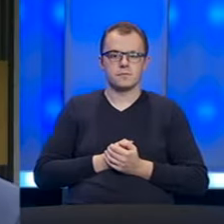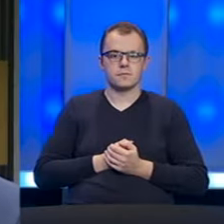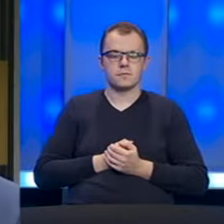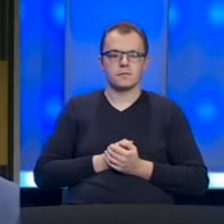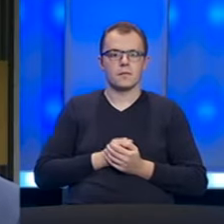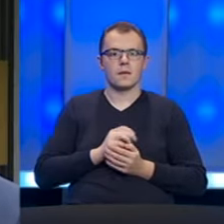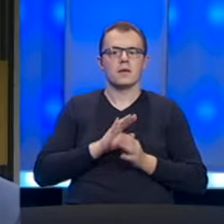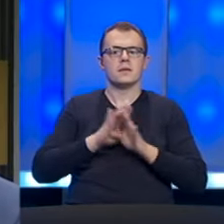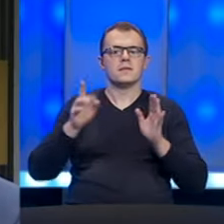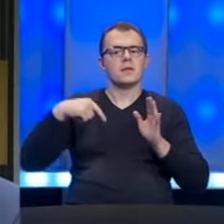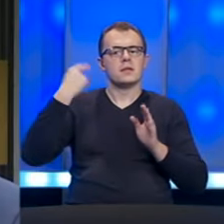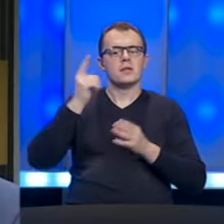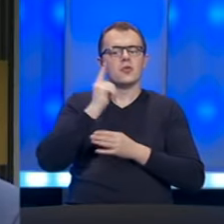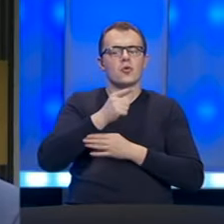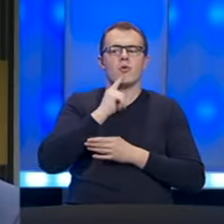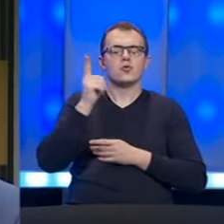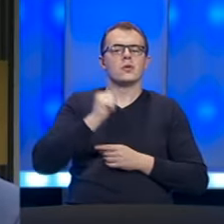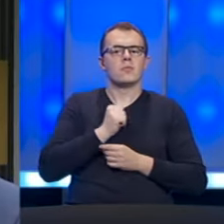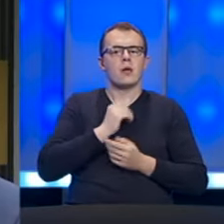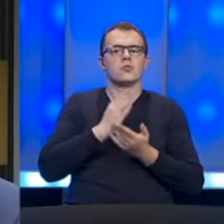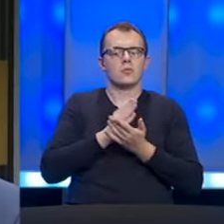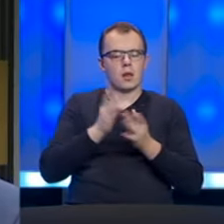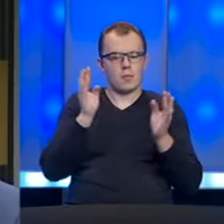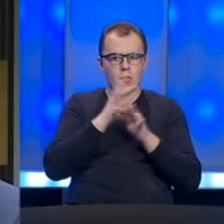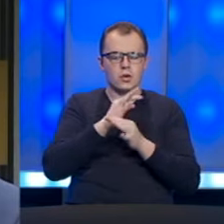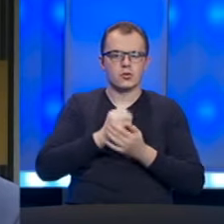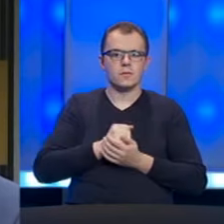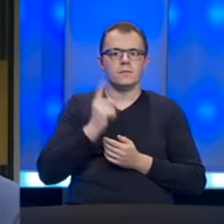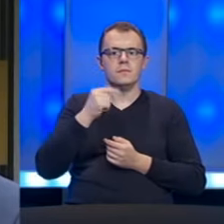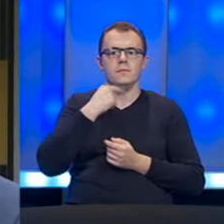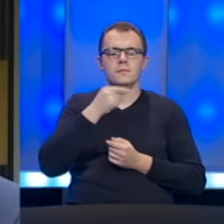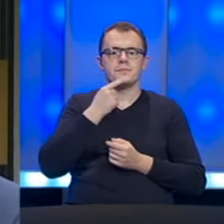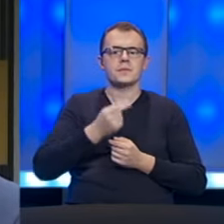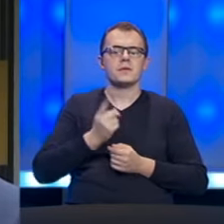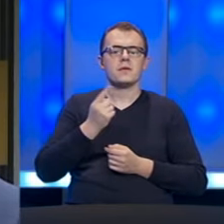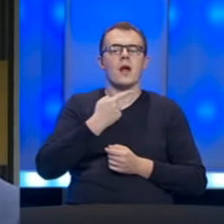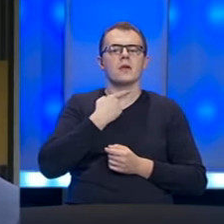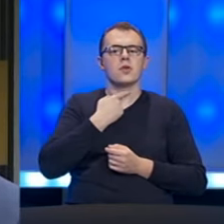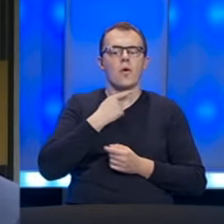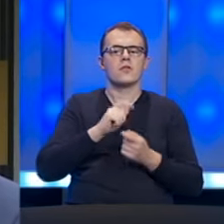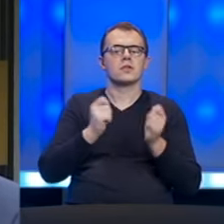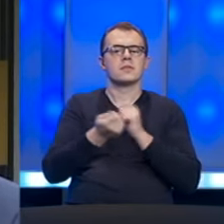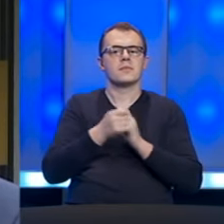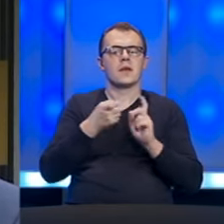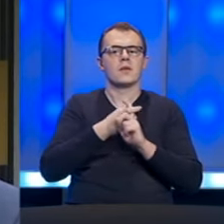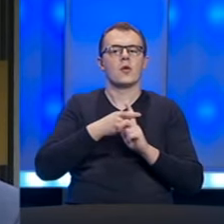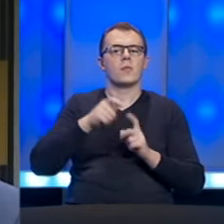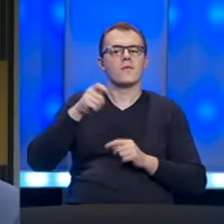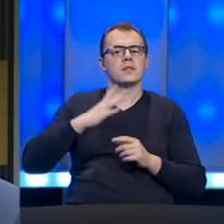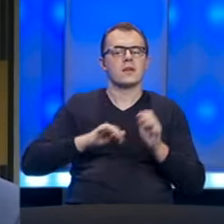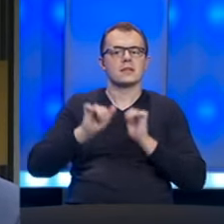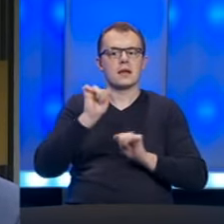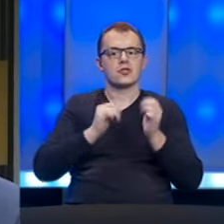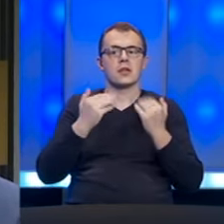Sve sljedeće odluke koje su oni imali su bile apsolutno pogrešne. Izjava glasnogovornice ili zamjenice Federalne uprave civilne zaštite